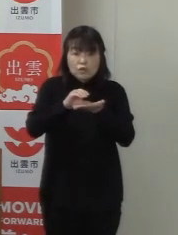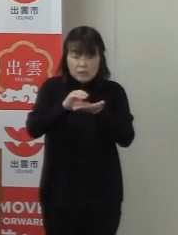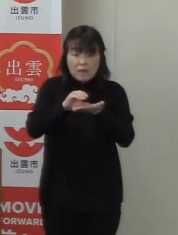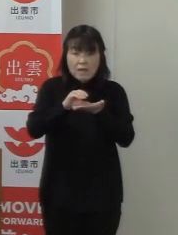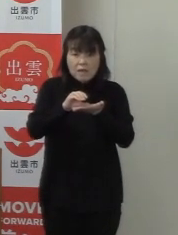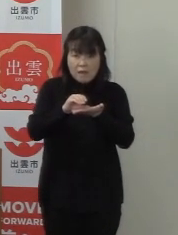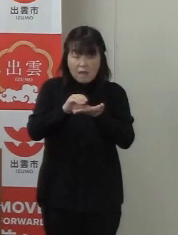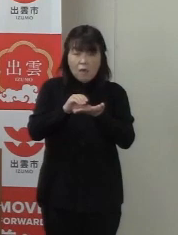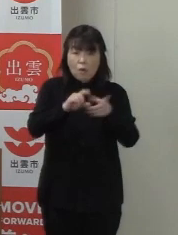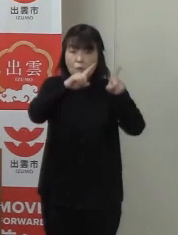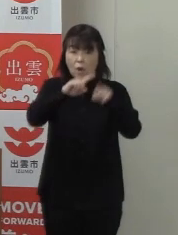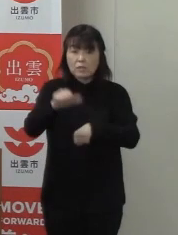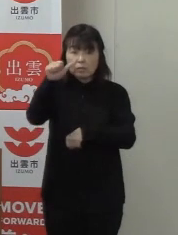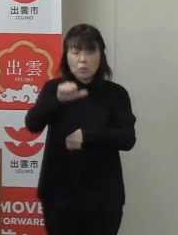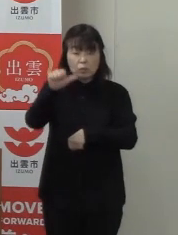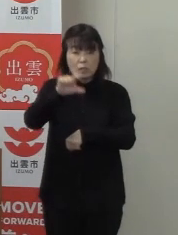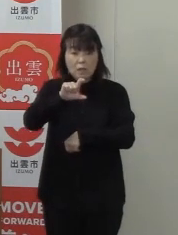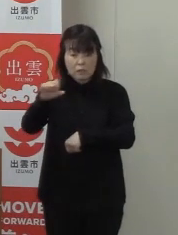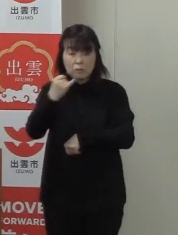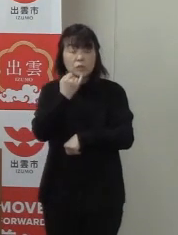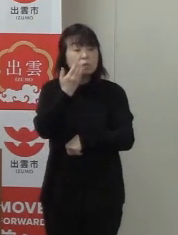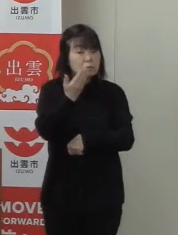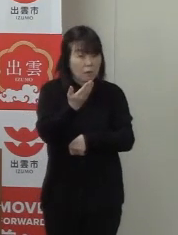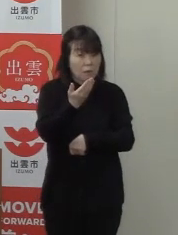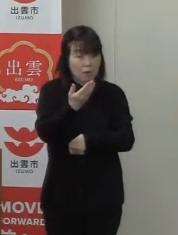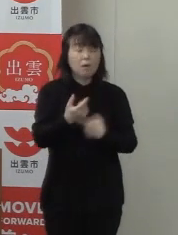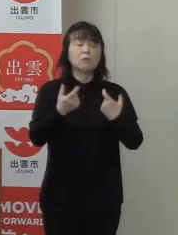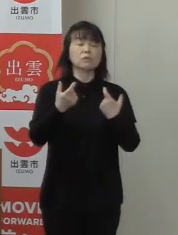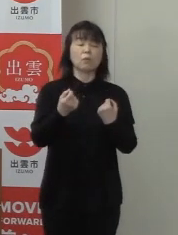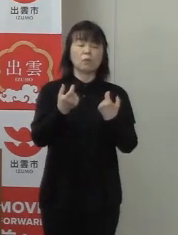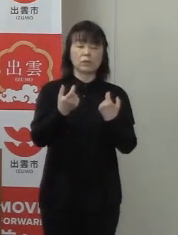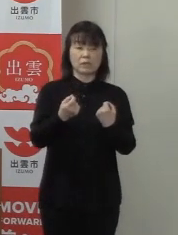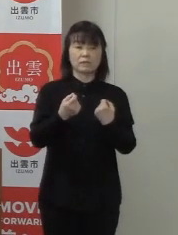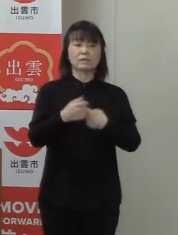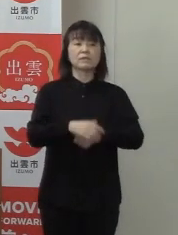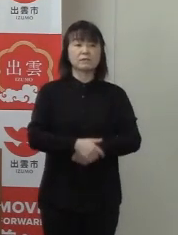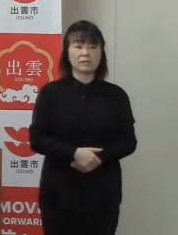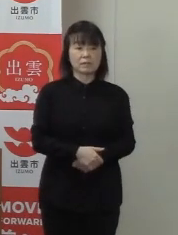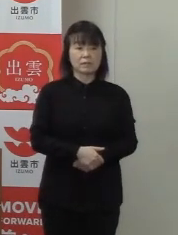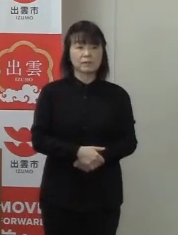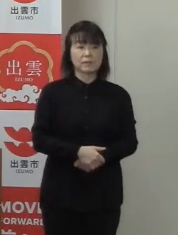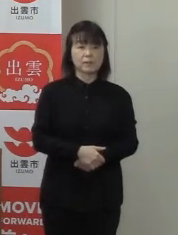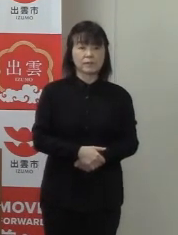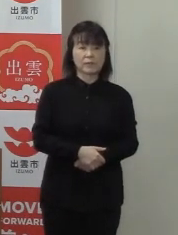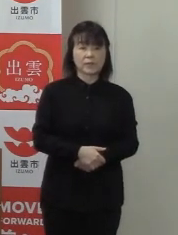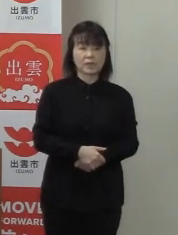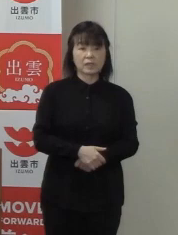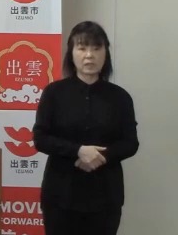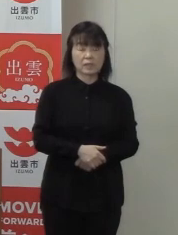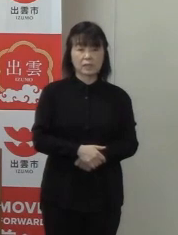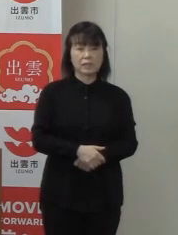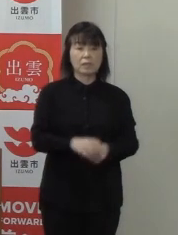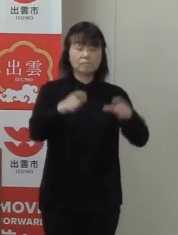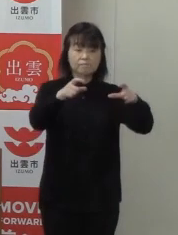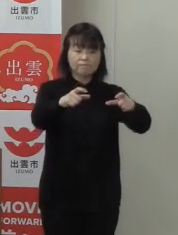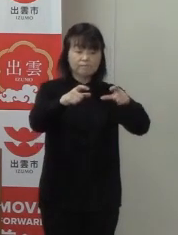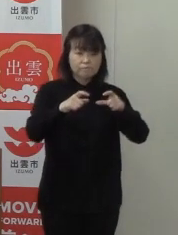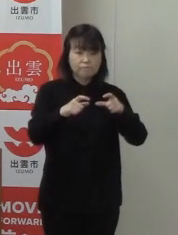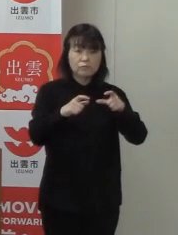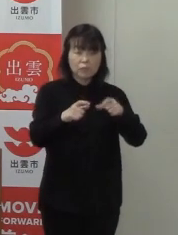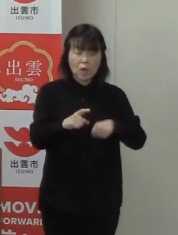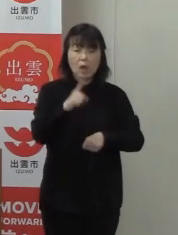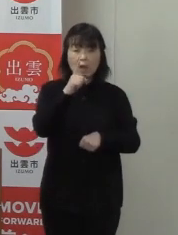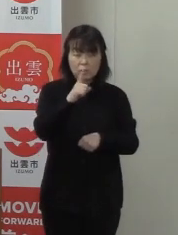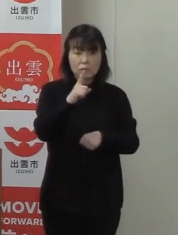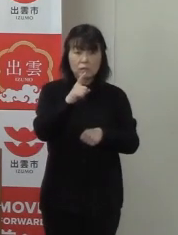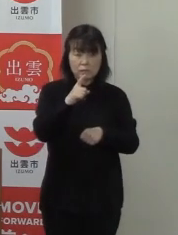丈夫。 まあ、それ可能だということです。はい、 はい、人数制限というかその1人1枚限りとかそういう制限はも うない。ああ、そういうことは